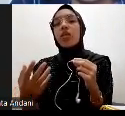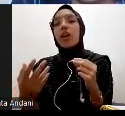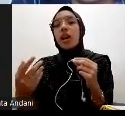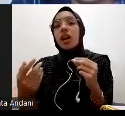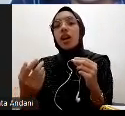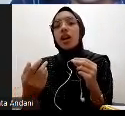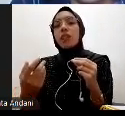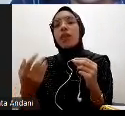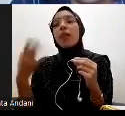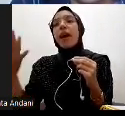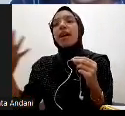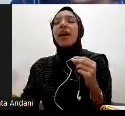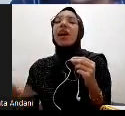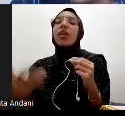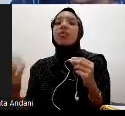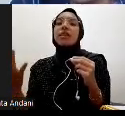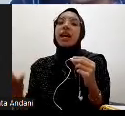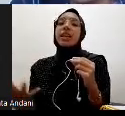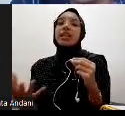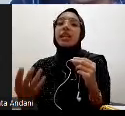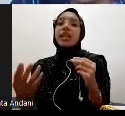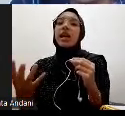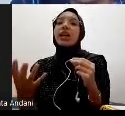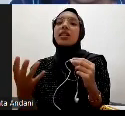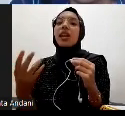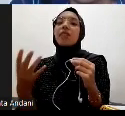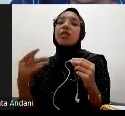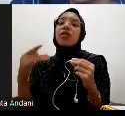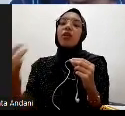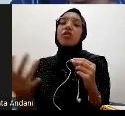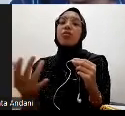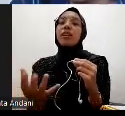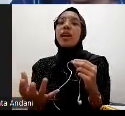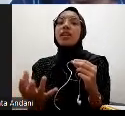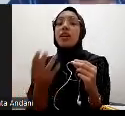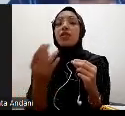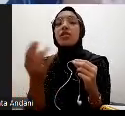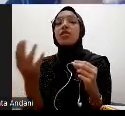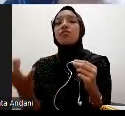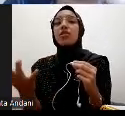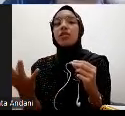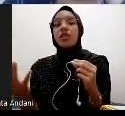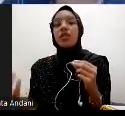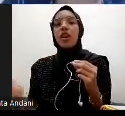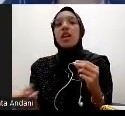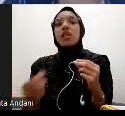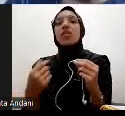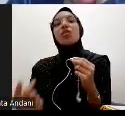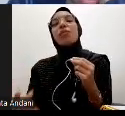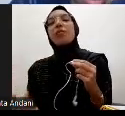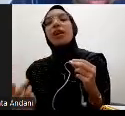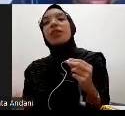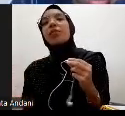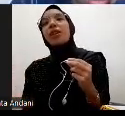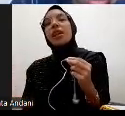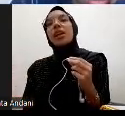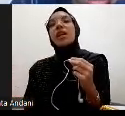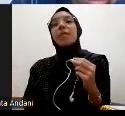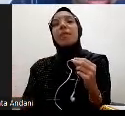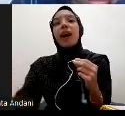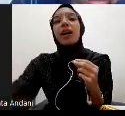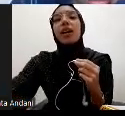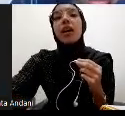atau mengabaikan lawan bicaranya sehingga dia lebih terfokus pada smartphone tersebut. Tentu pubbing ini